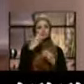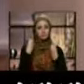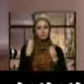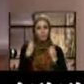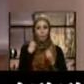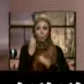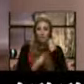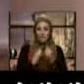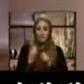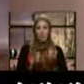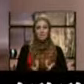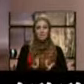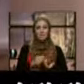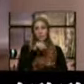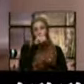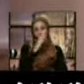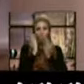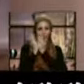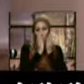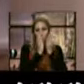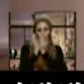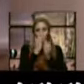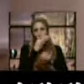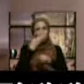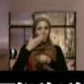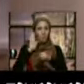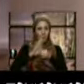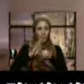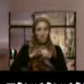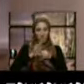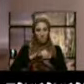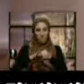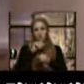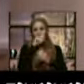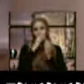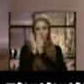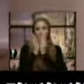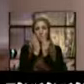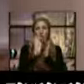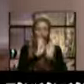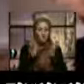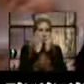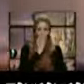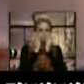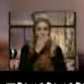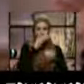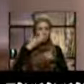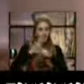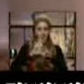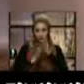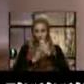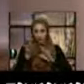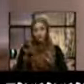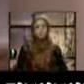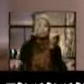ان يفتح المصحف عند بعض الناس من رمضان الى رمضان، وبعد ما ينتهي رمضان يرجعوا الى علبته ويحطوا تاني في الدولاب او من باب